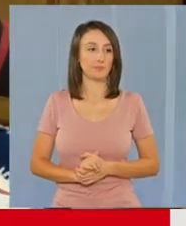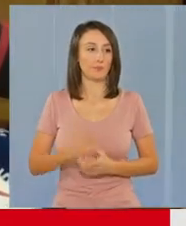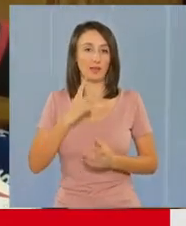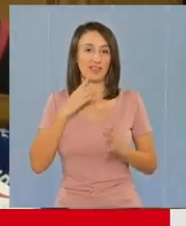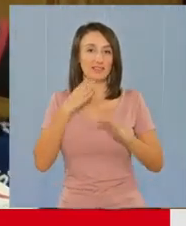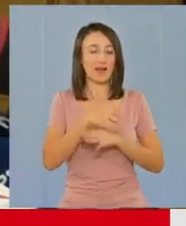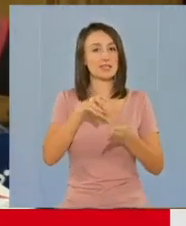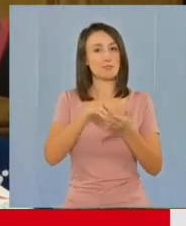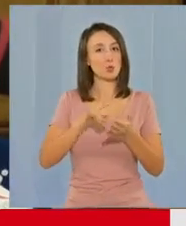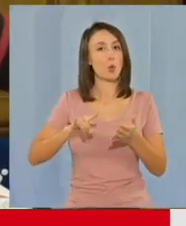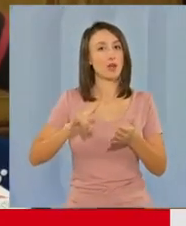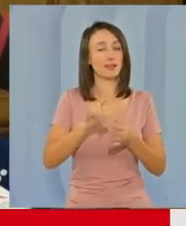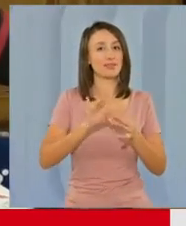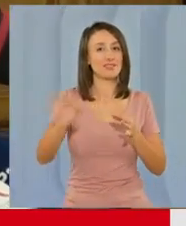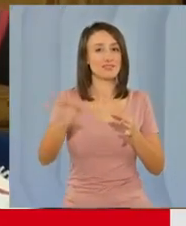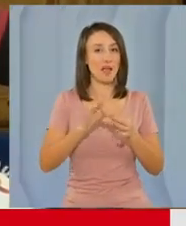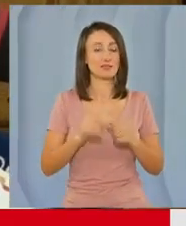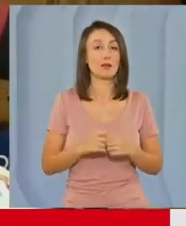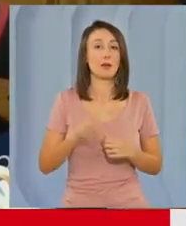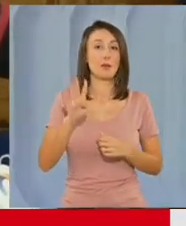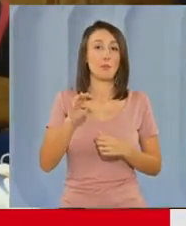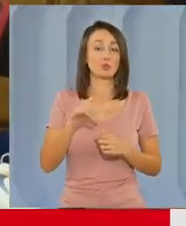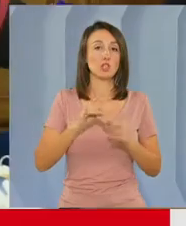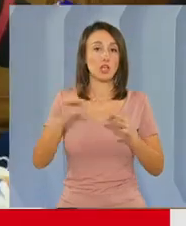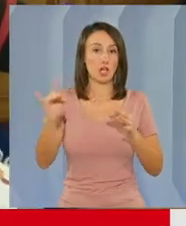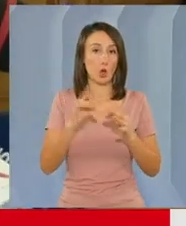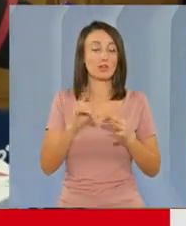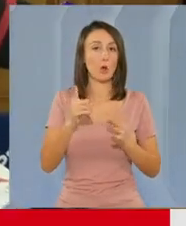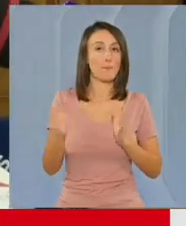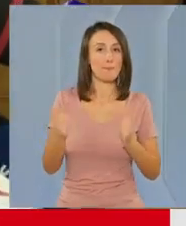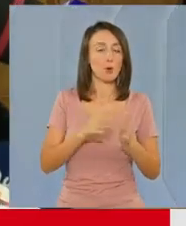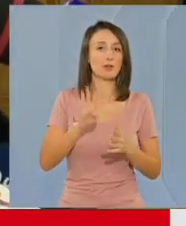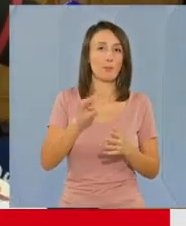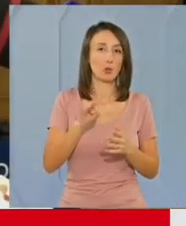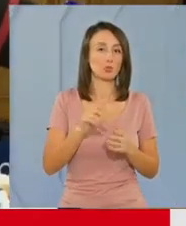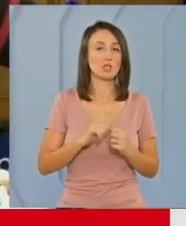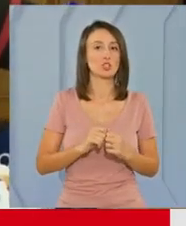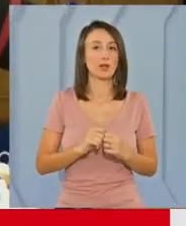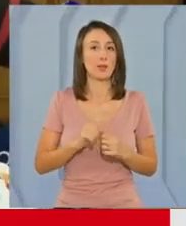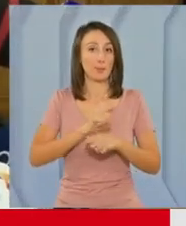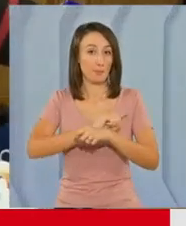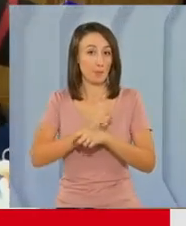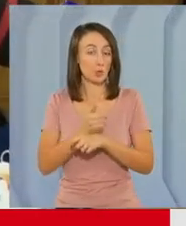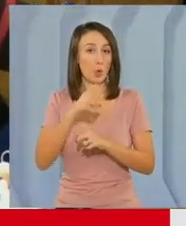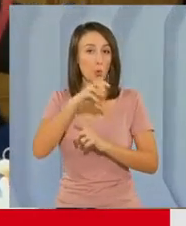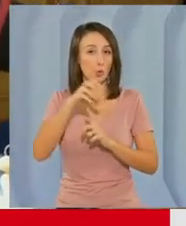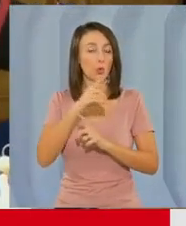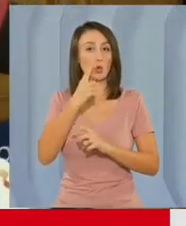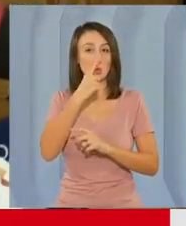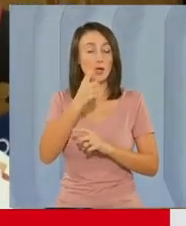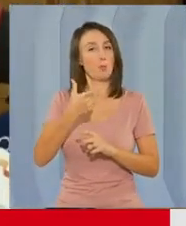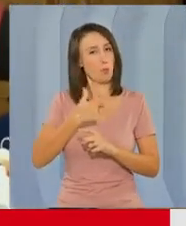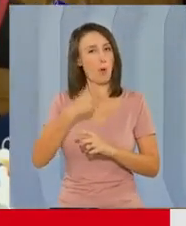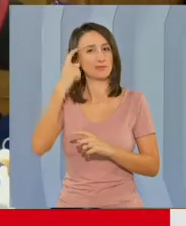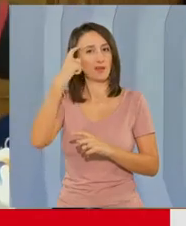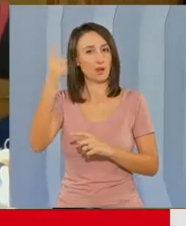Pătrunderea în spațiu aerian pe o distanță de aproximativ 40 de kilometri, pe o perioadă de 40 de minute a unei drone rusești, poate